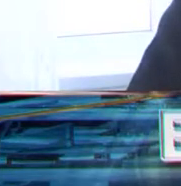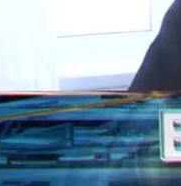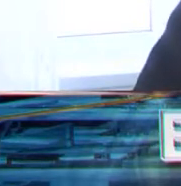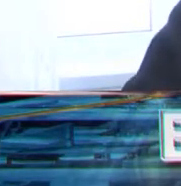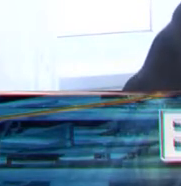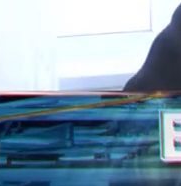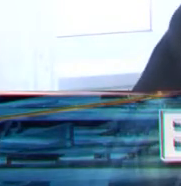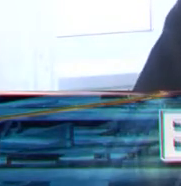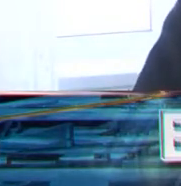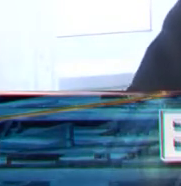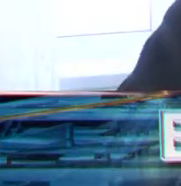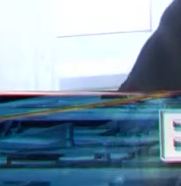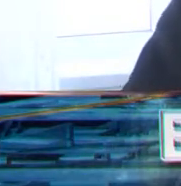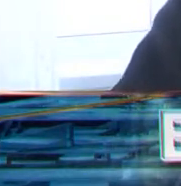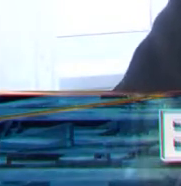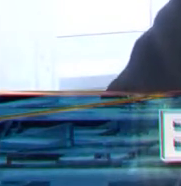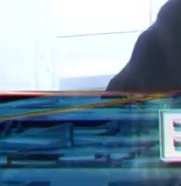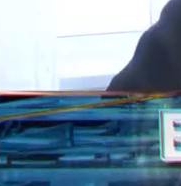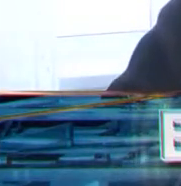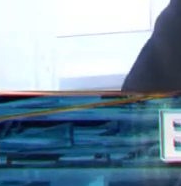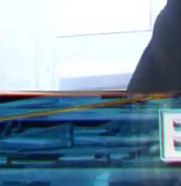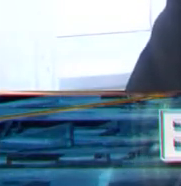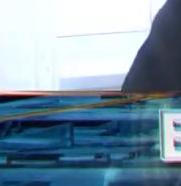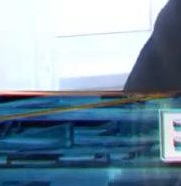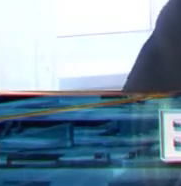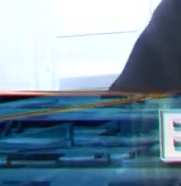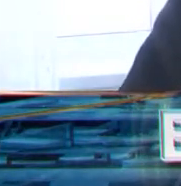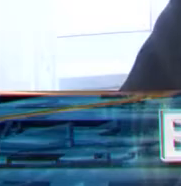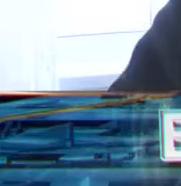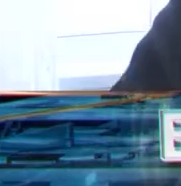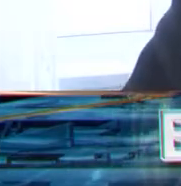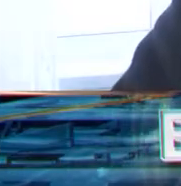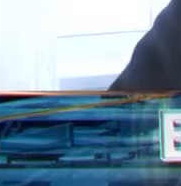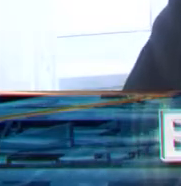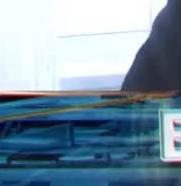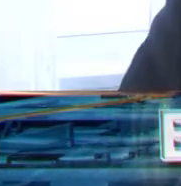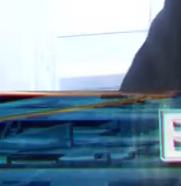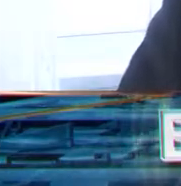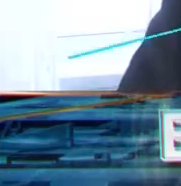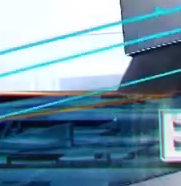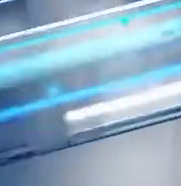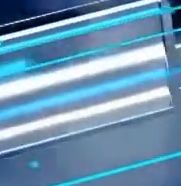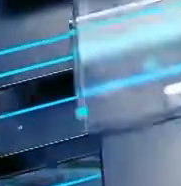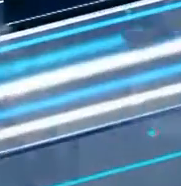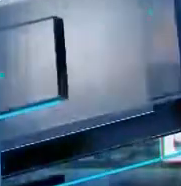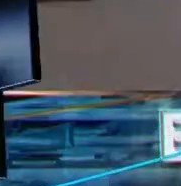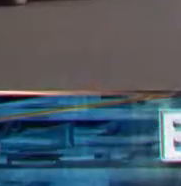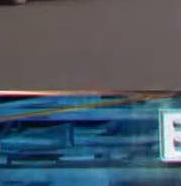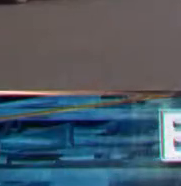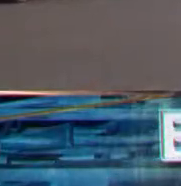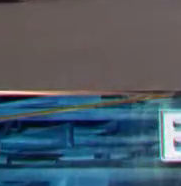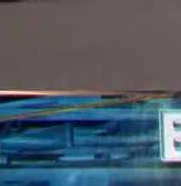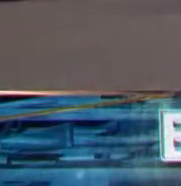жеткізгенде Крылов өз халқы, өз ұлтының бейнесін алды. Абай біздің өзіміздің бейнемізді алды.